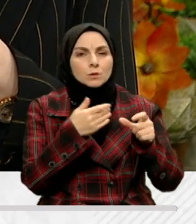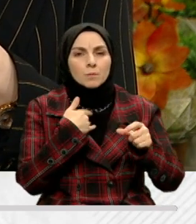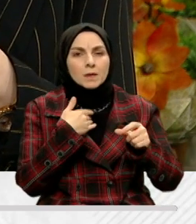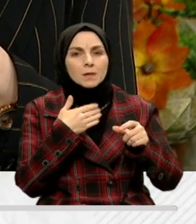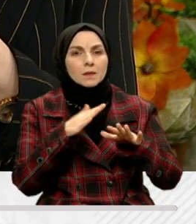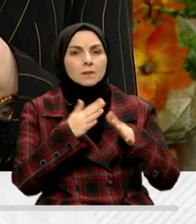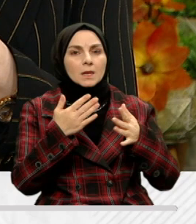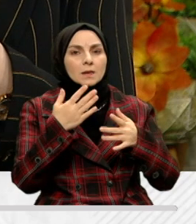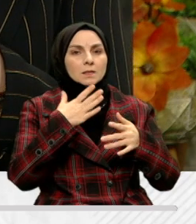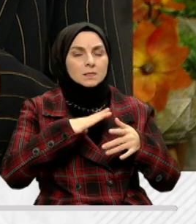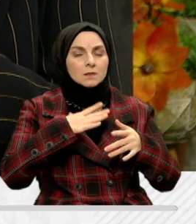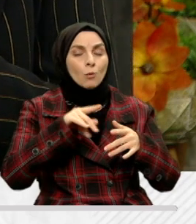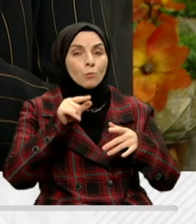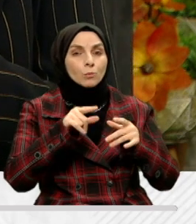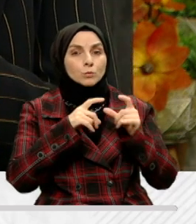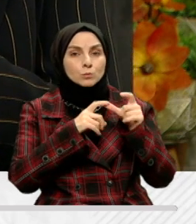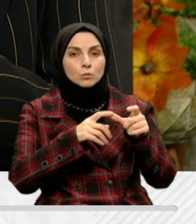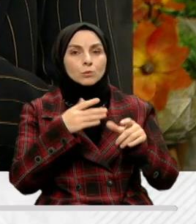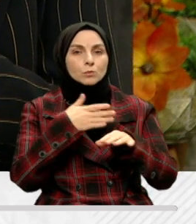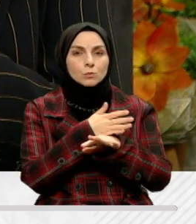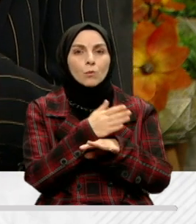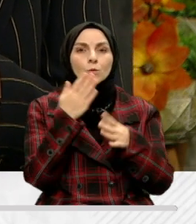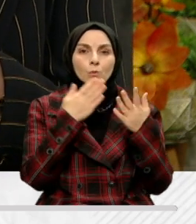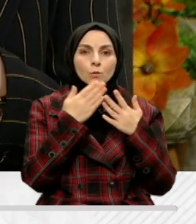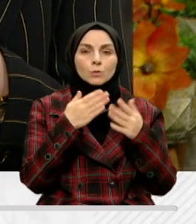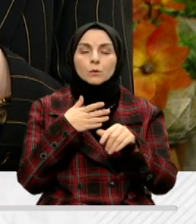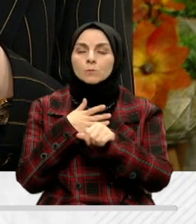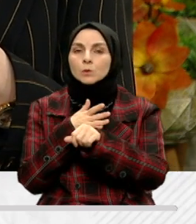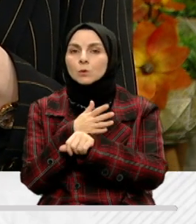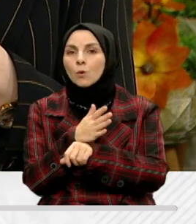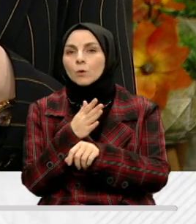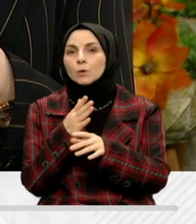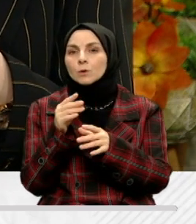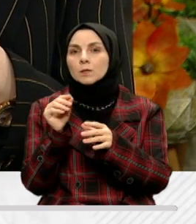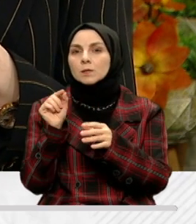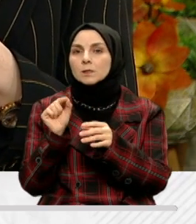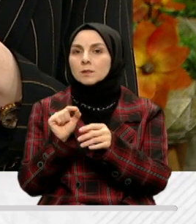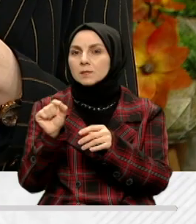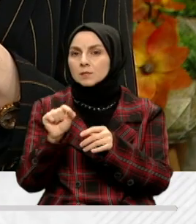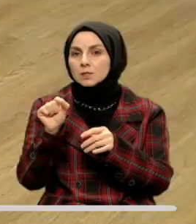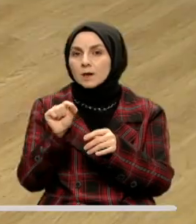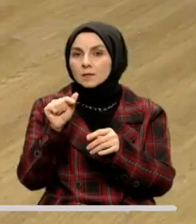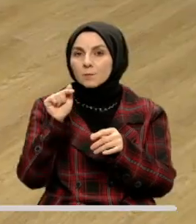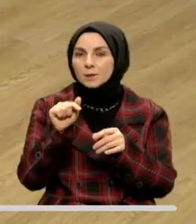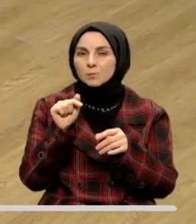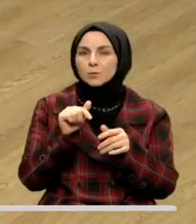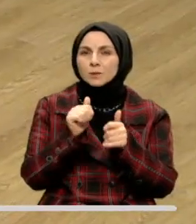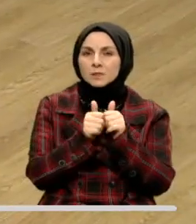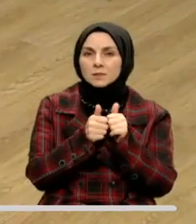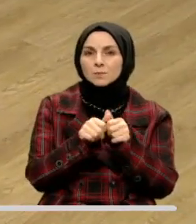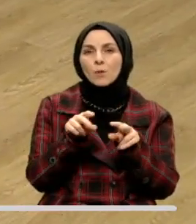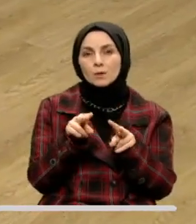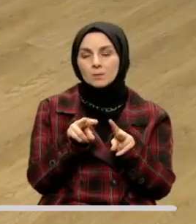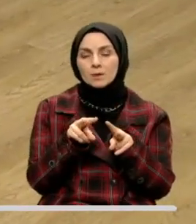arasından seçmek ve optik forma doğru işaretlemek bir egzersizdir. Ve uzun bir maraton koşusudur